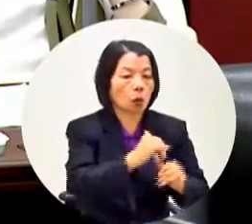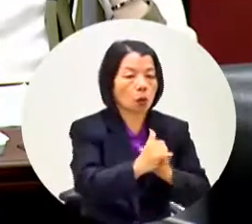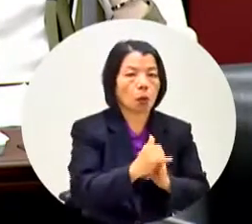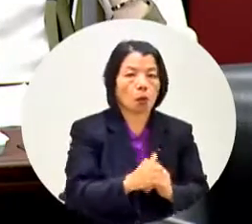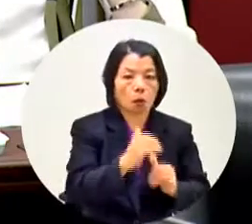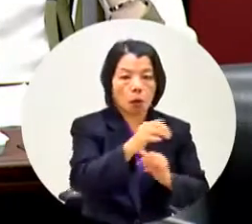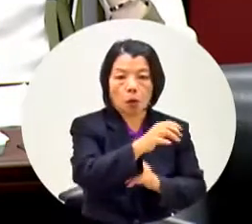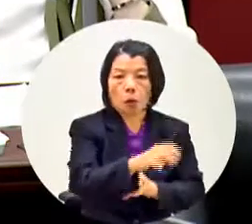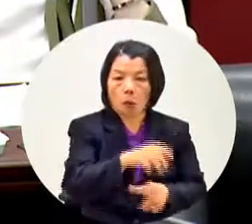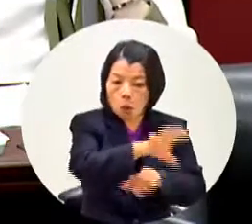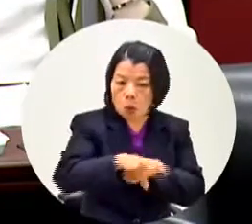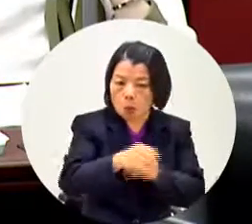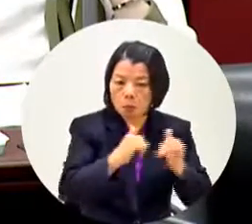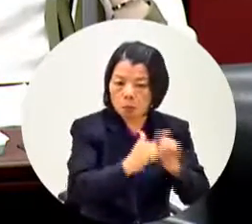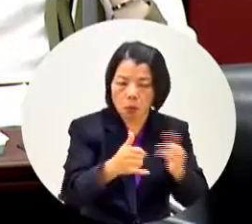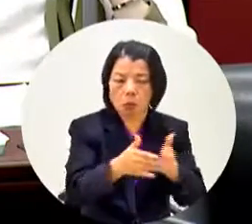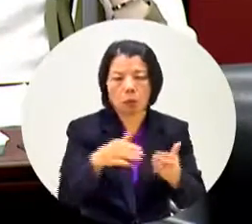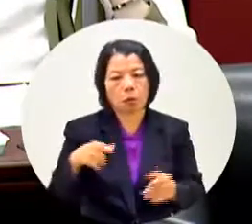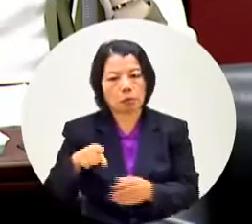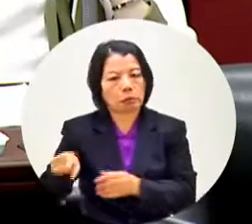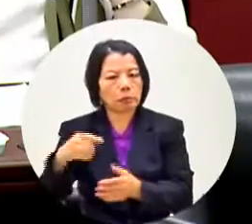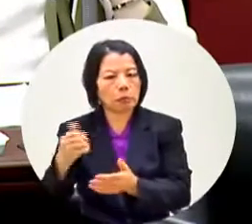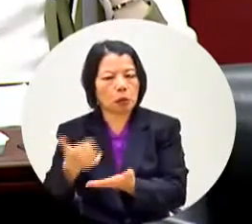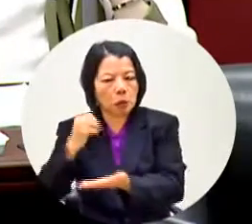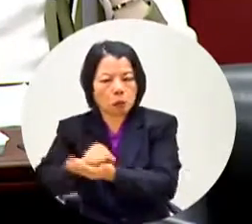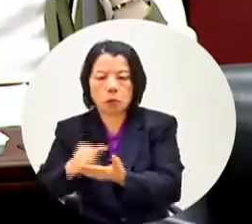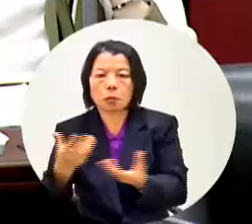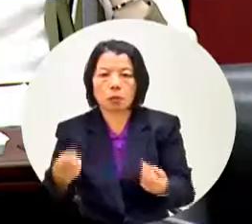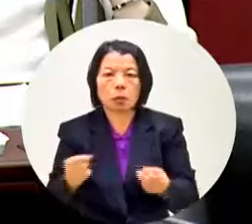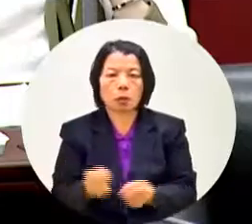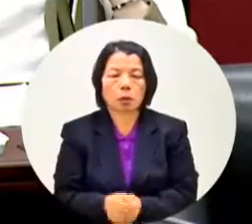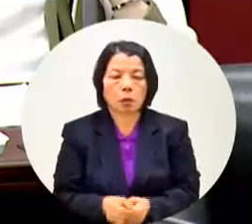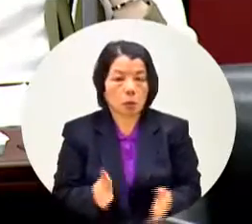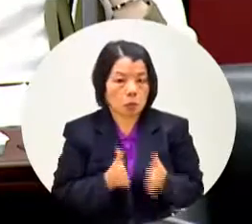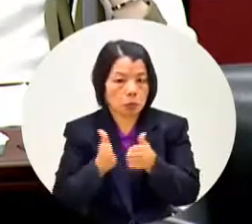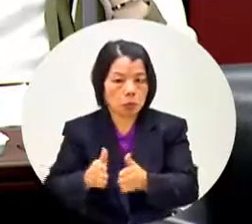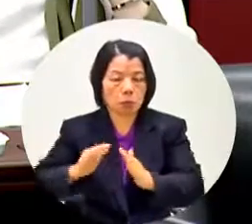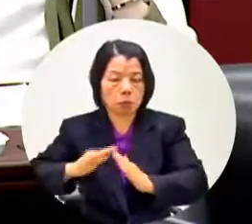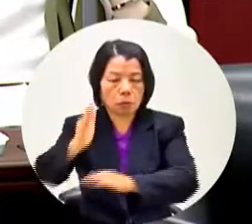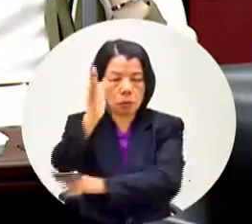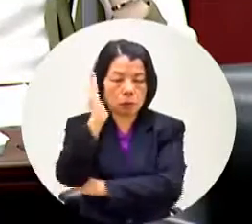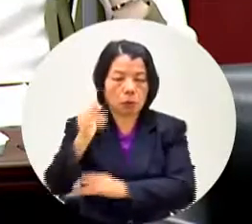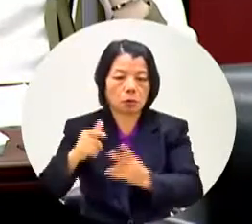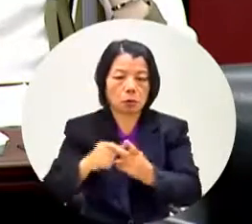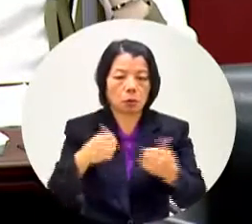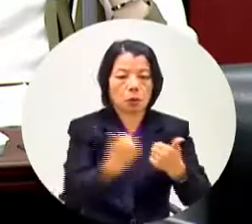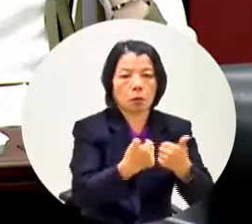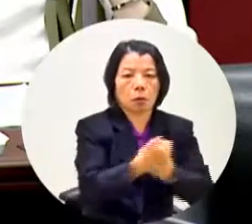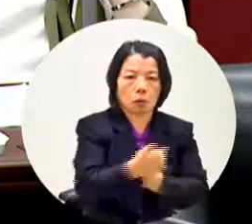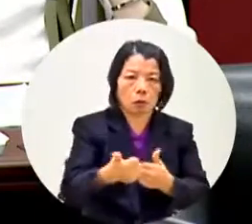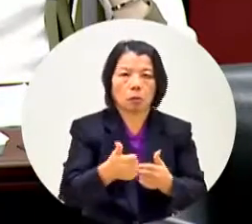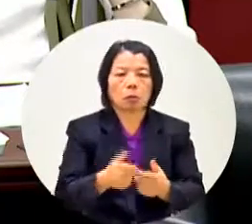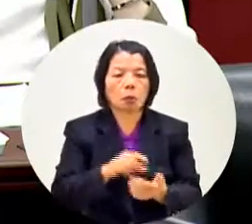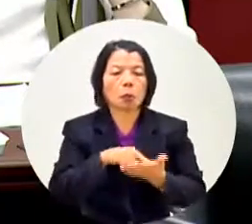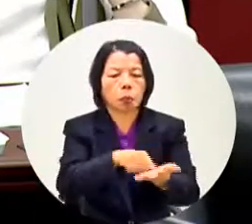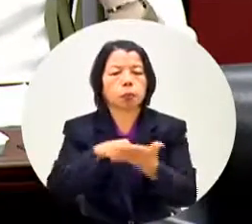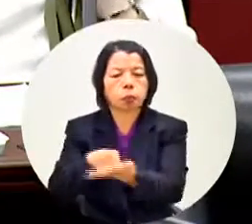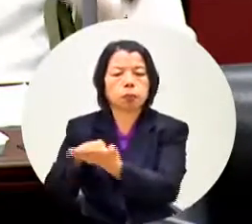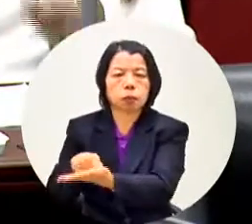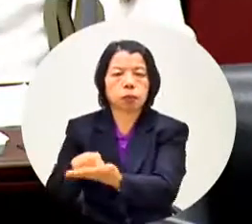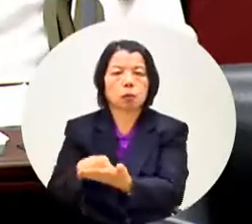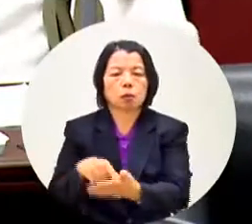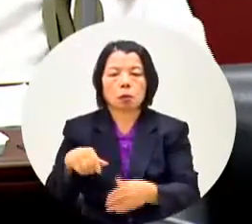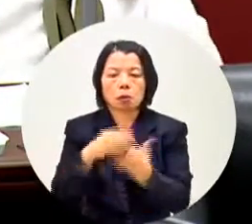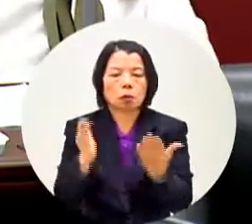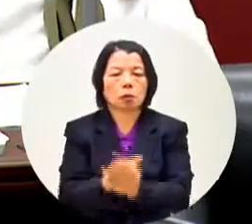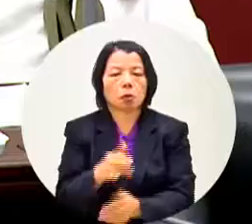业局这边也很难有一些作为。好，那农民朋友在农业局没有作为的状况之下，他们会认为说为什么他们向